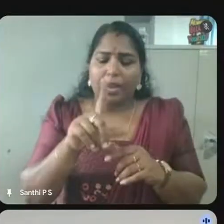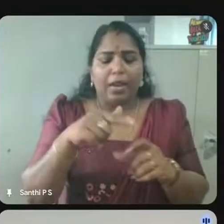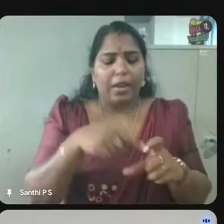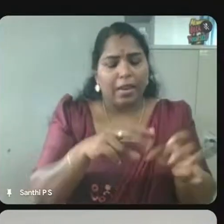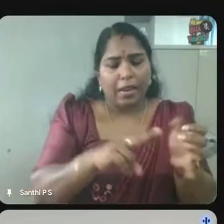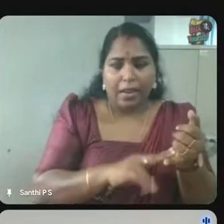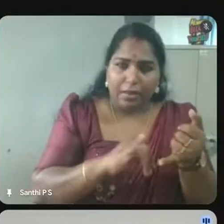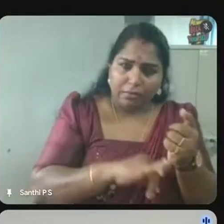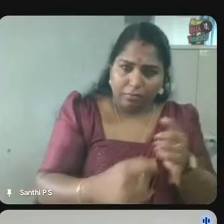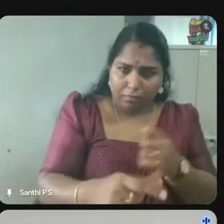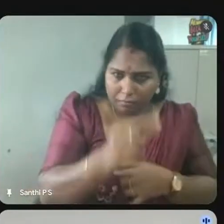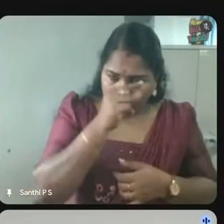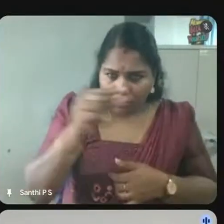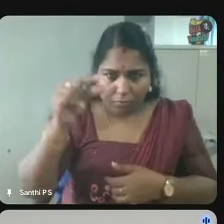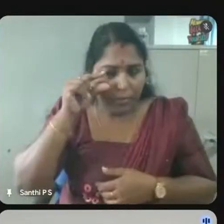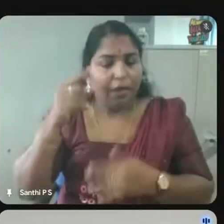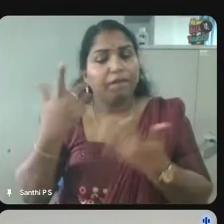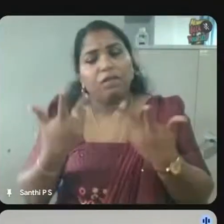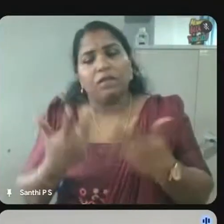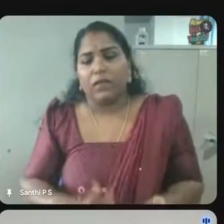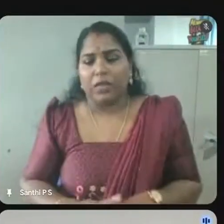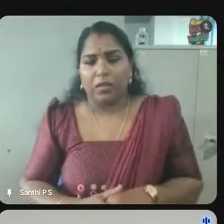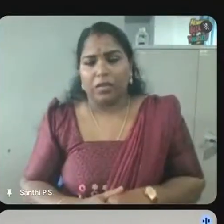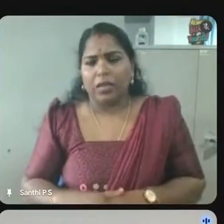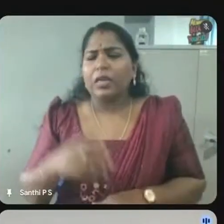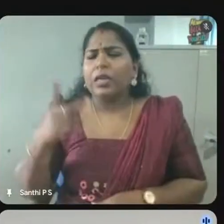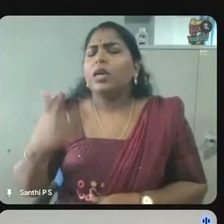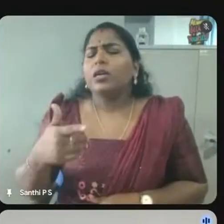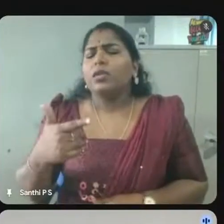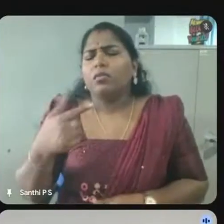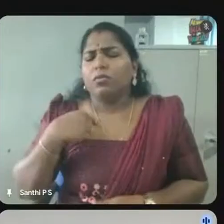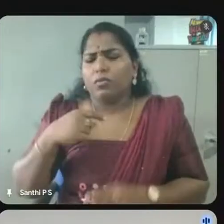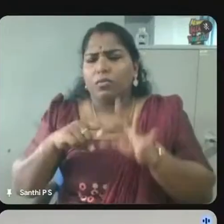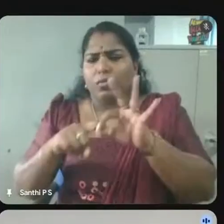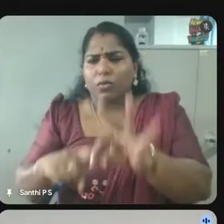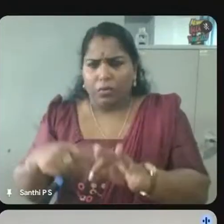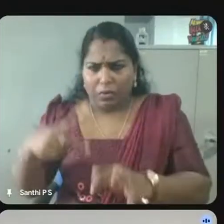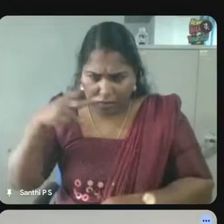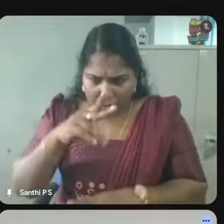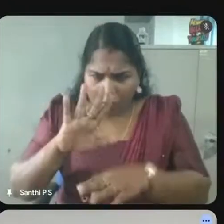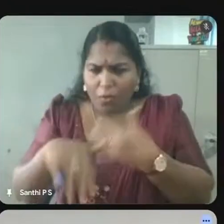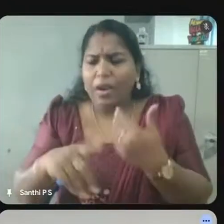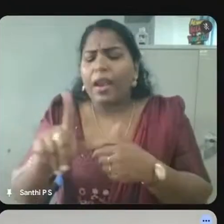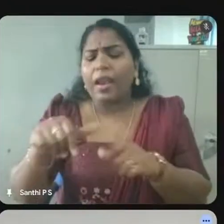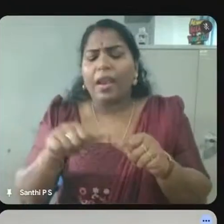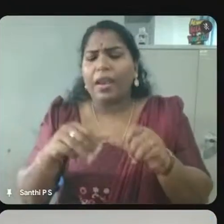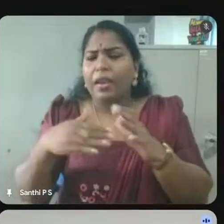വെച്ചതിനാണ്. ശരി സാർ. വേറൊരു ക്വസ്റ്റ്യൻ, സാറിന് സർജറി ആണോ വേണമെന്ന് പറഞ്ഞ ലേസർ ആണോ വേണമെന്ന് പറഞ്ഞത്? അല്ല, സർജറി എന്നാ പറഞ്ഞത്.